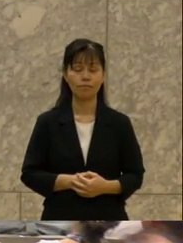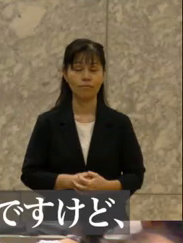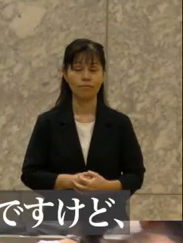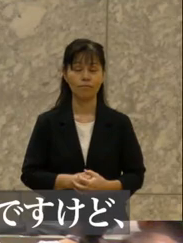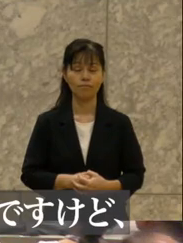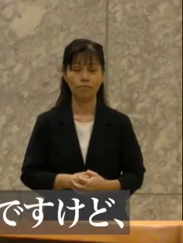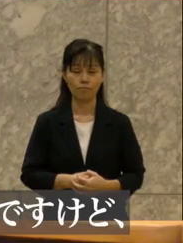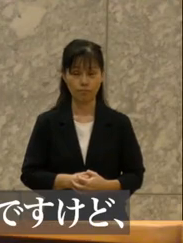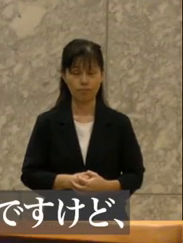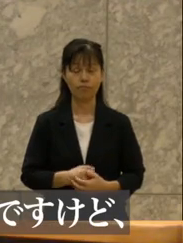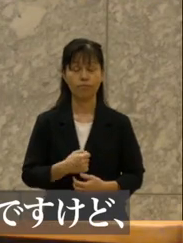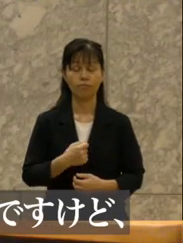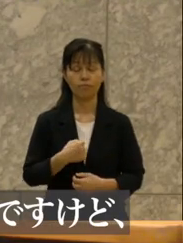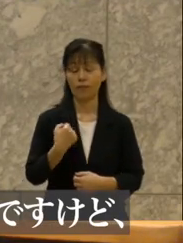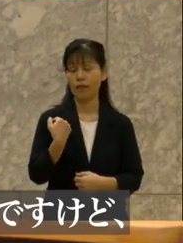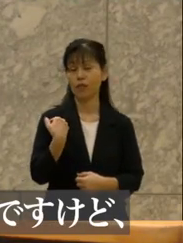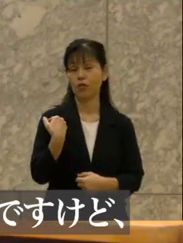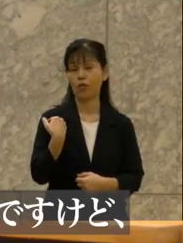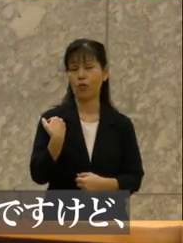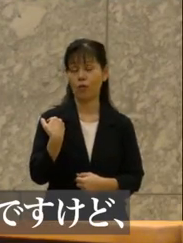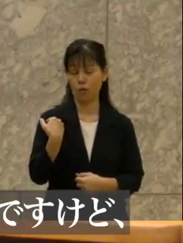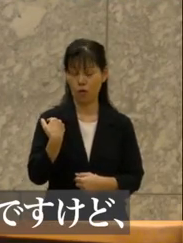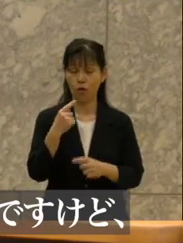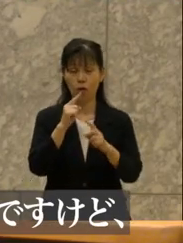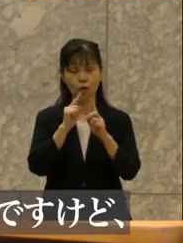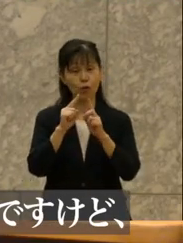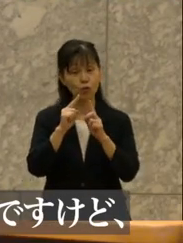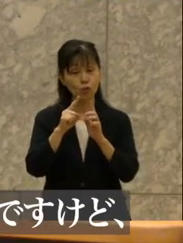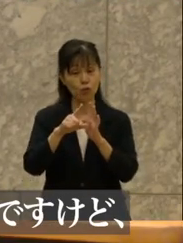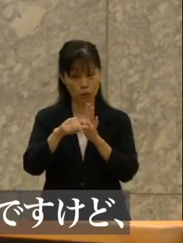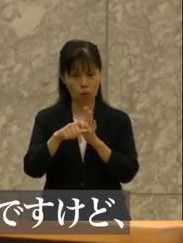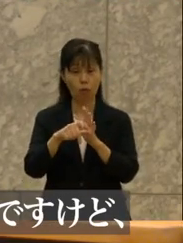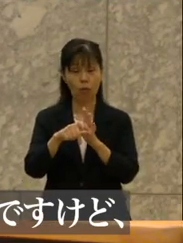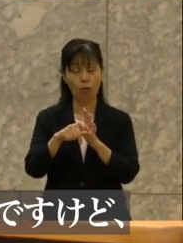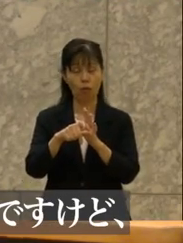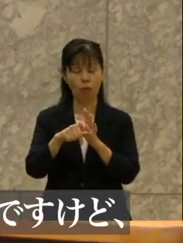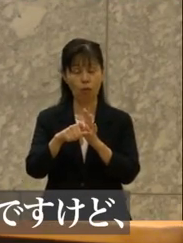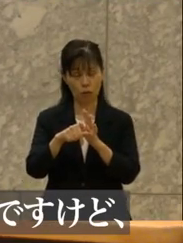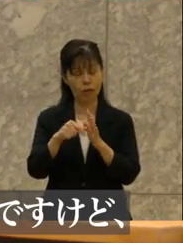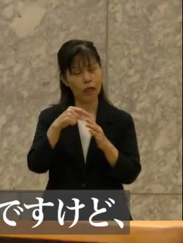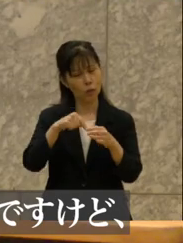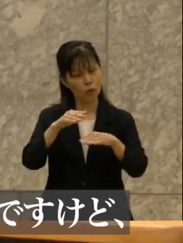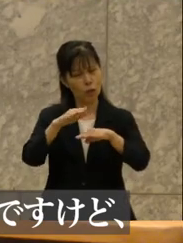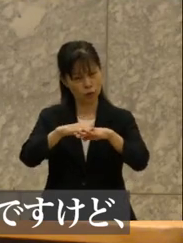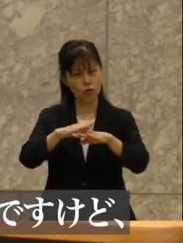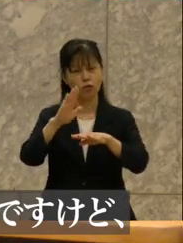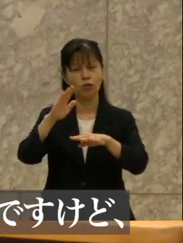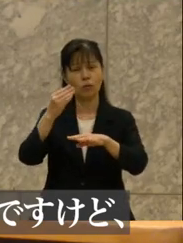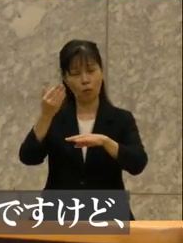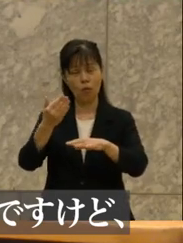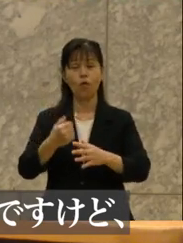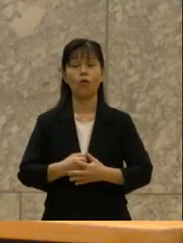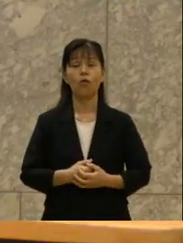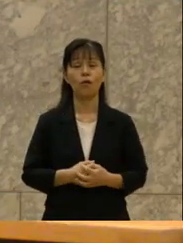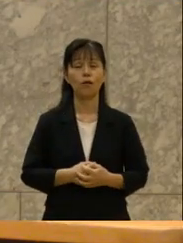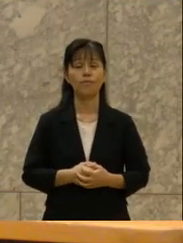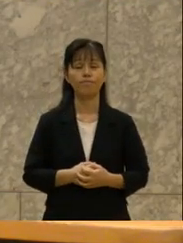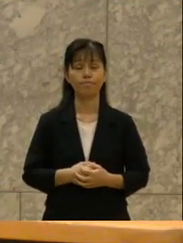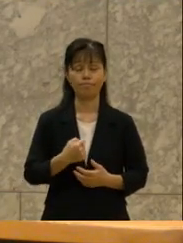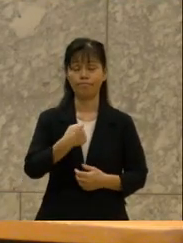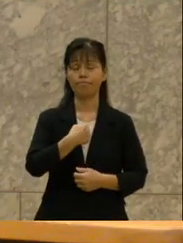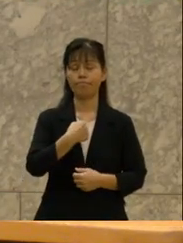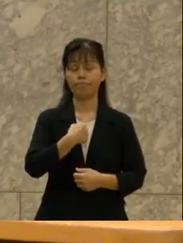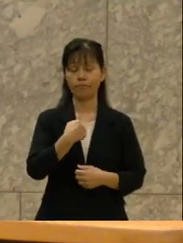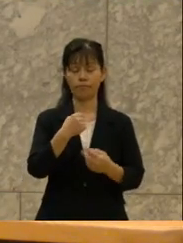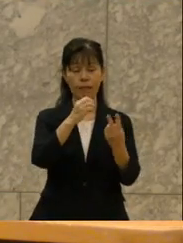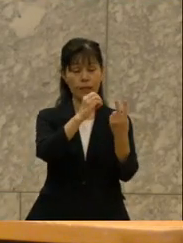そうですね先ほどのトークショーの時の話にもかぶる部分はあるかなと思うんですけど私は